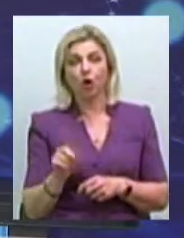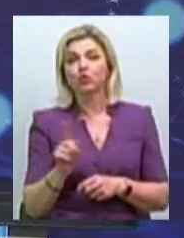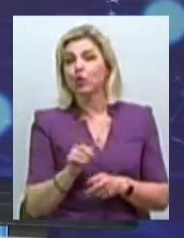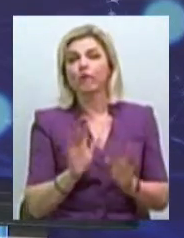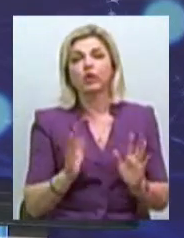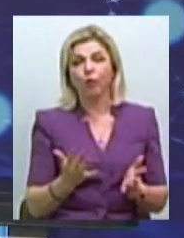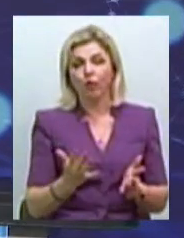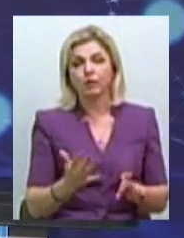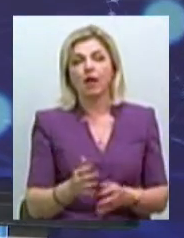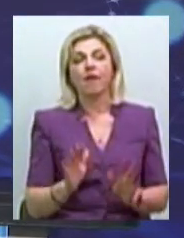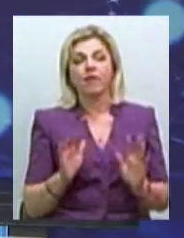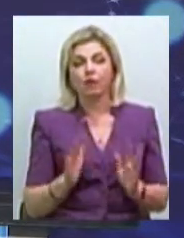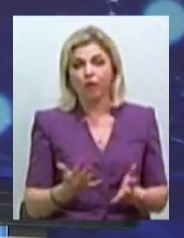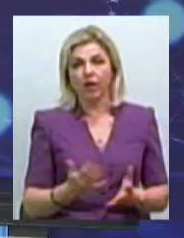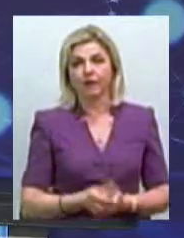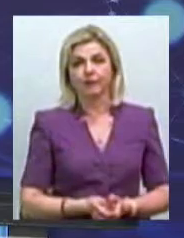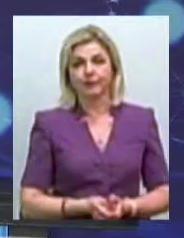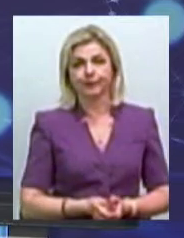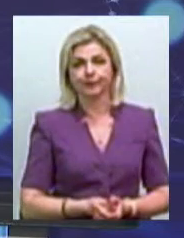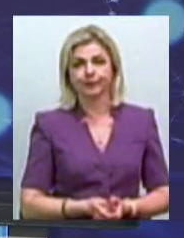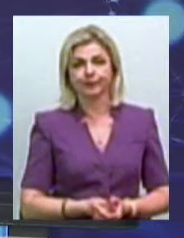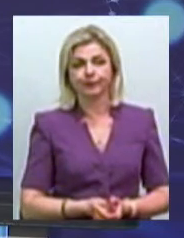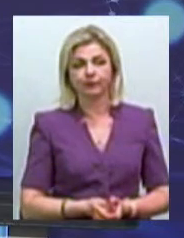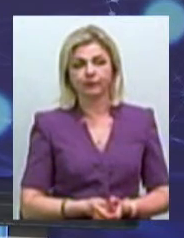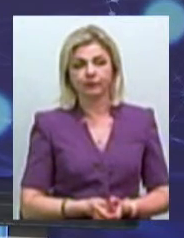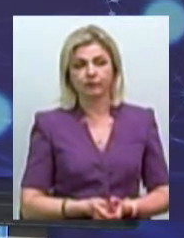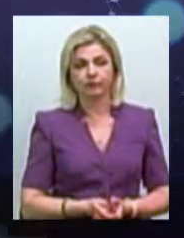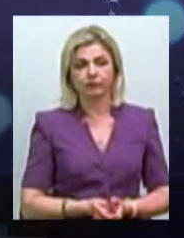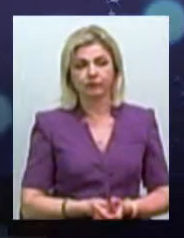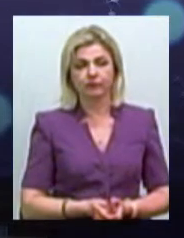відбулося? Відбулася банальна,